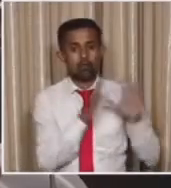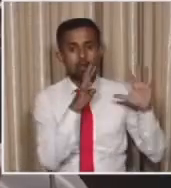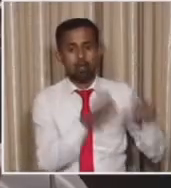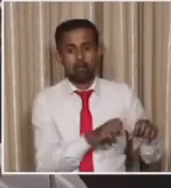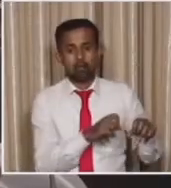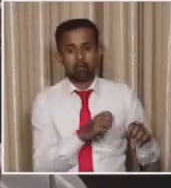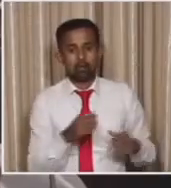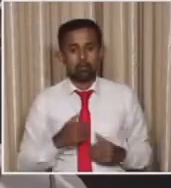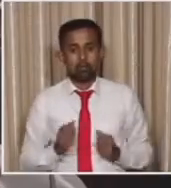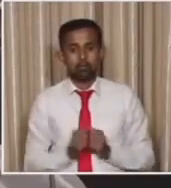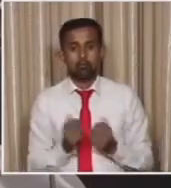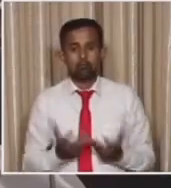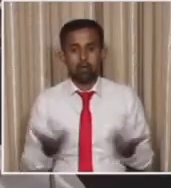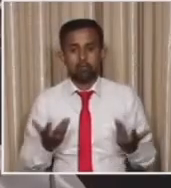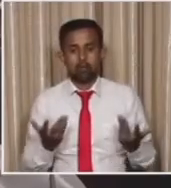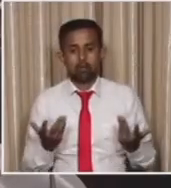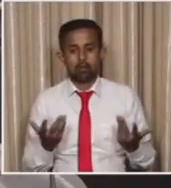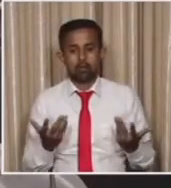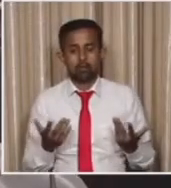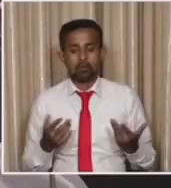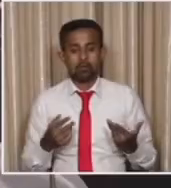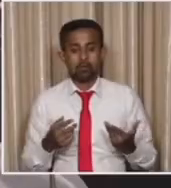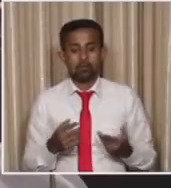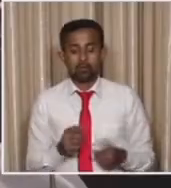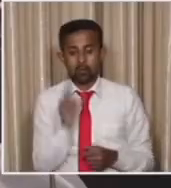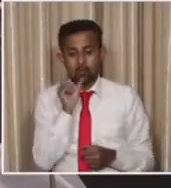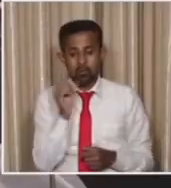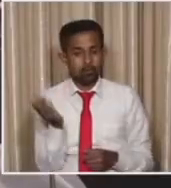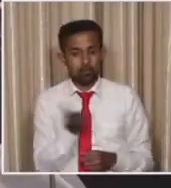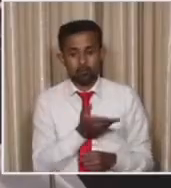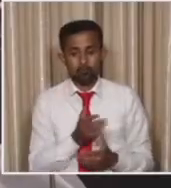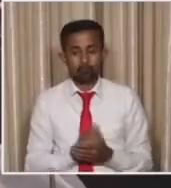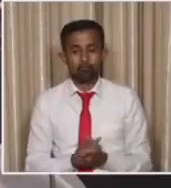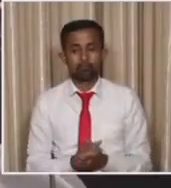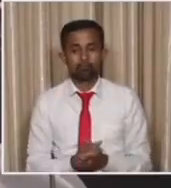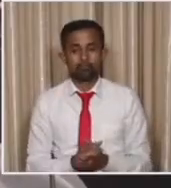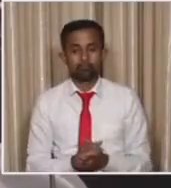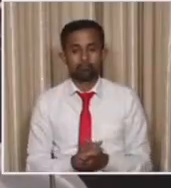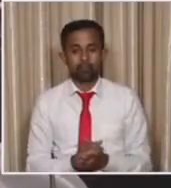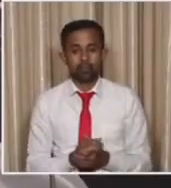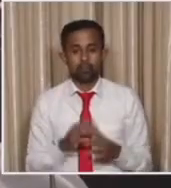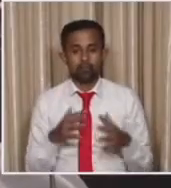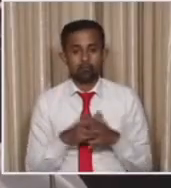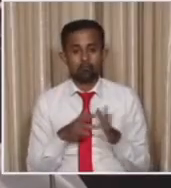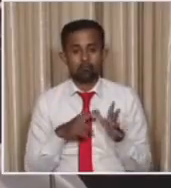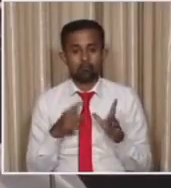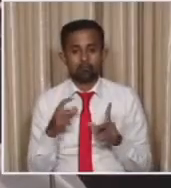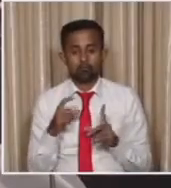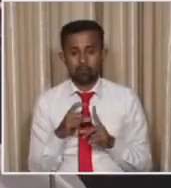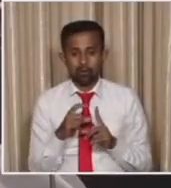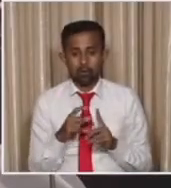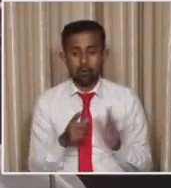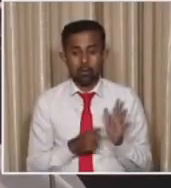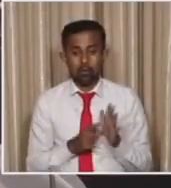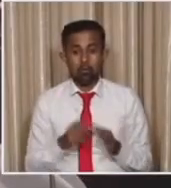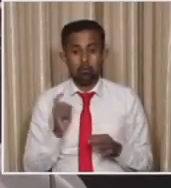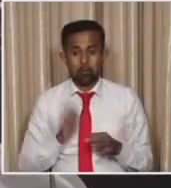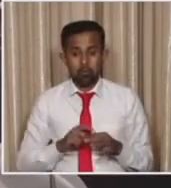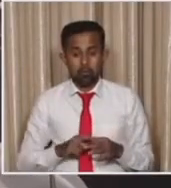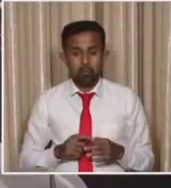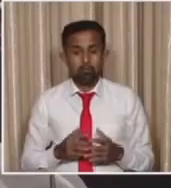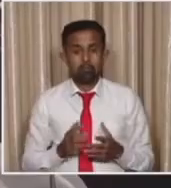ඇතුලේ තියෙන්නේ, අපිට මුකුත් කරන්න බෑ කියලා. ඒ පිළිබඳ අවධානය යොමු කරන්න කියලා ඉල්ලනවා. ඒත් එක්කම වඩුන්නාගල වෙඩිකිරිනාමලේ ලොකු ප්‍රශ්නයක් ඇති වුණා